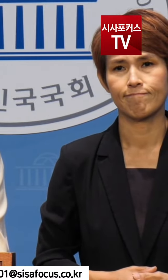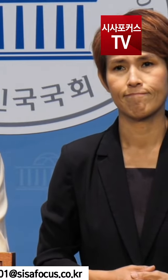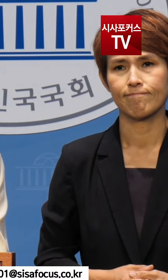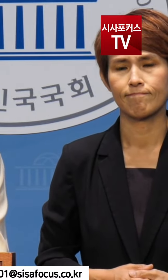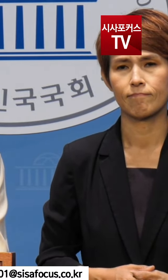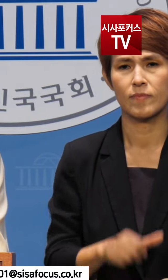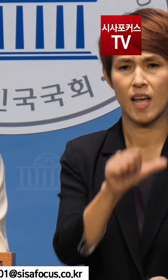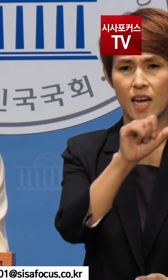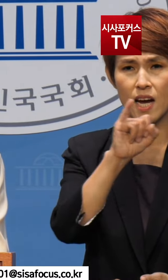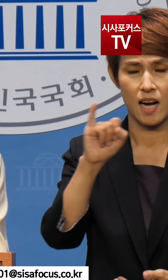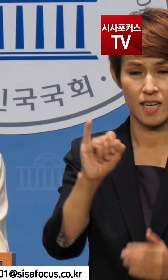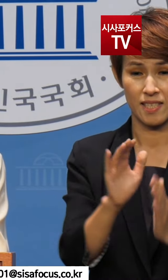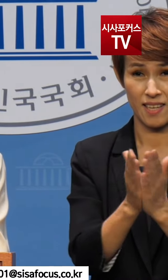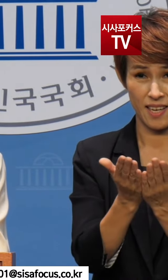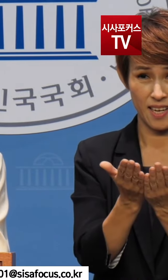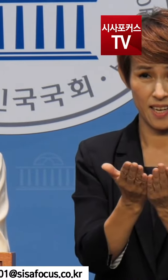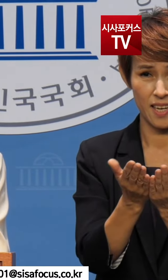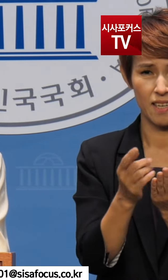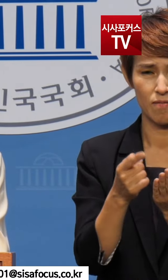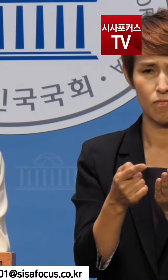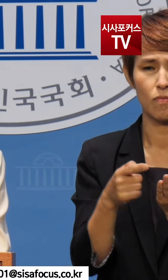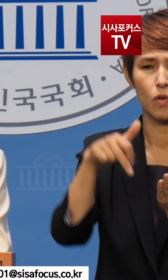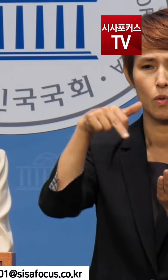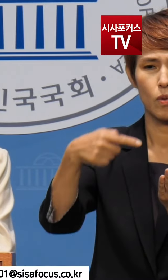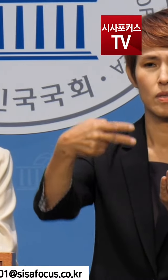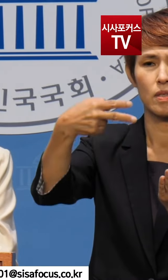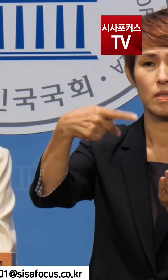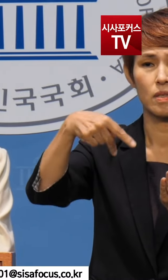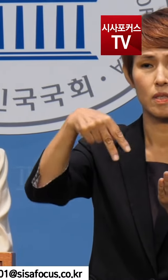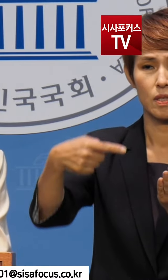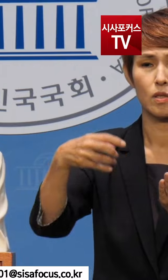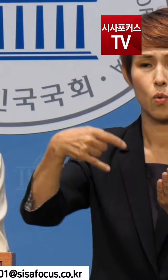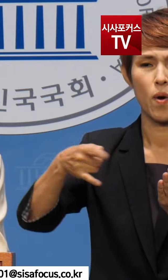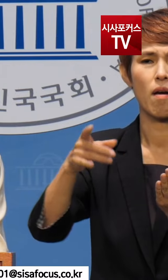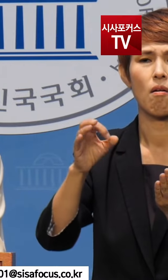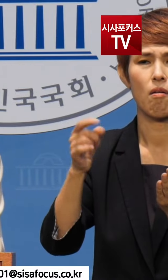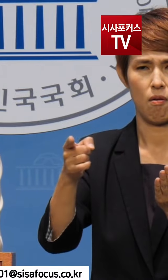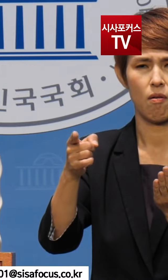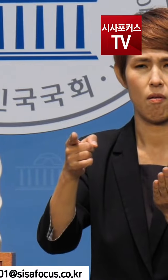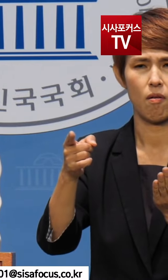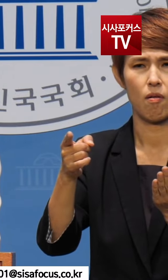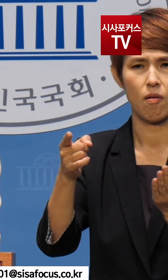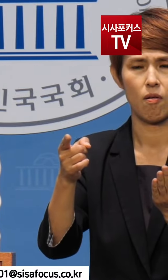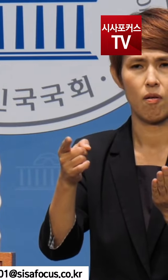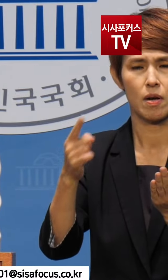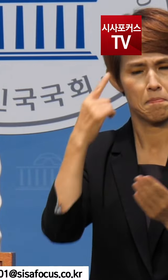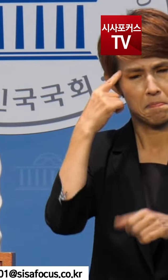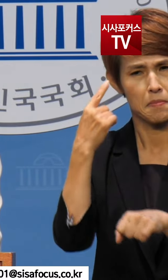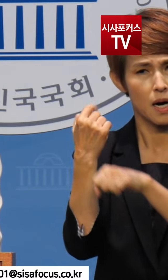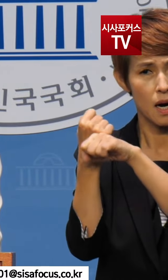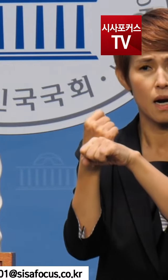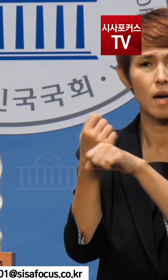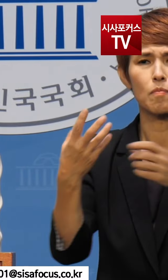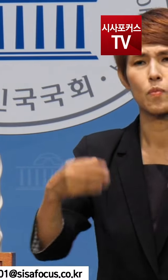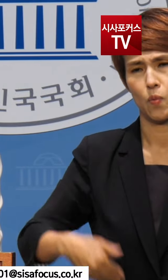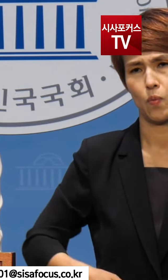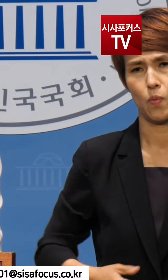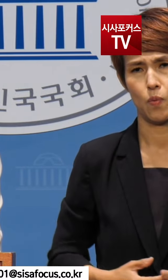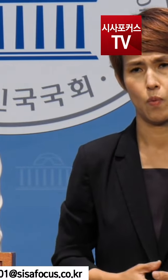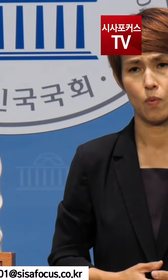실상 AI 디지털 교과서는 코스웨어 성격이 강합니다. 시도교육청별로도 코스웨어를 개발 중이고